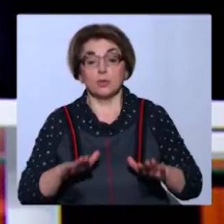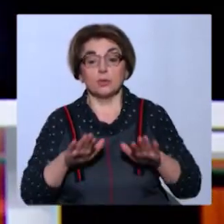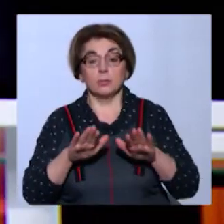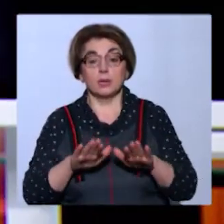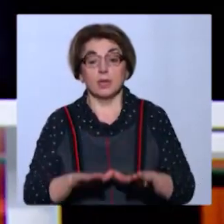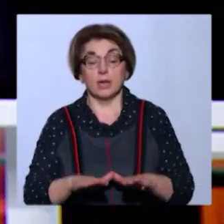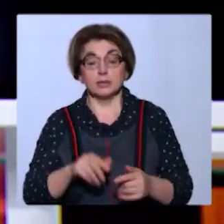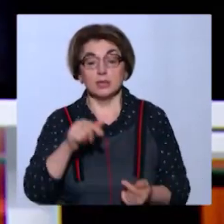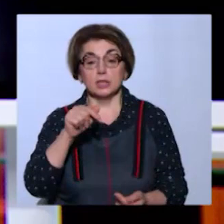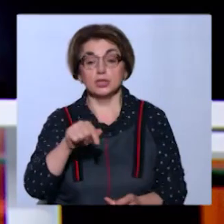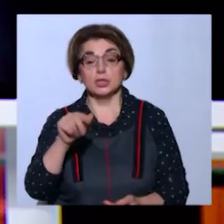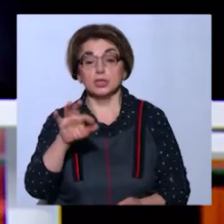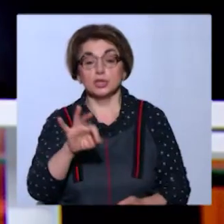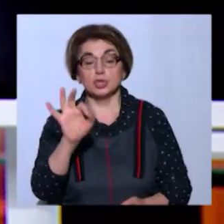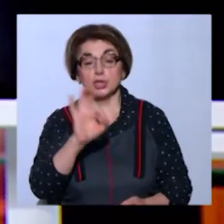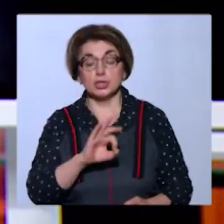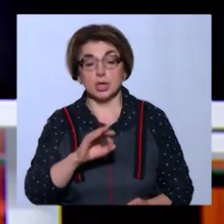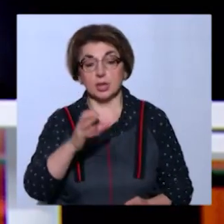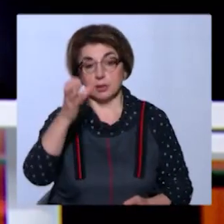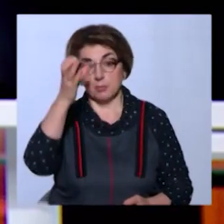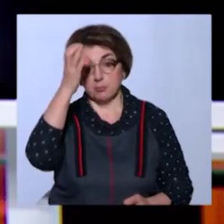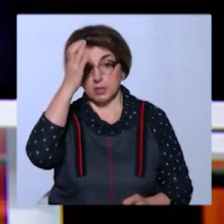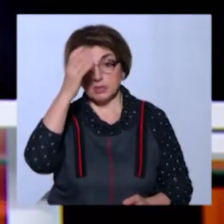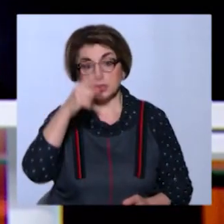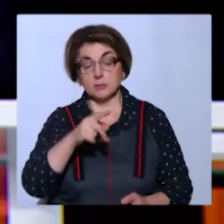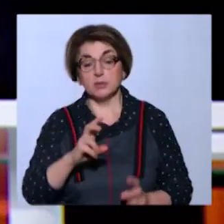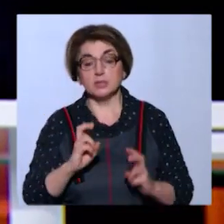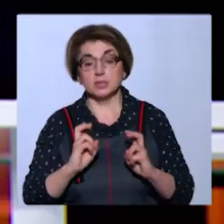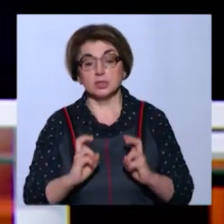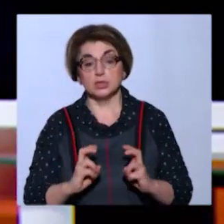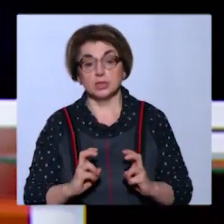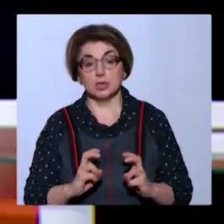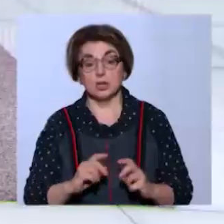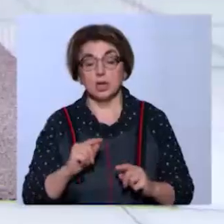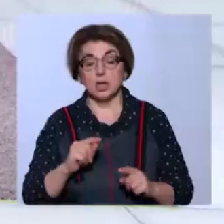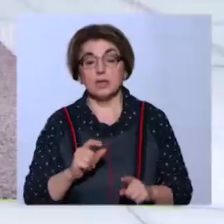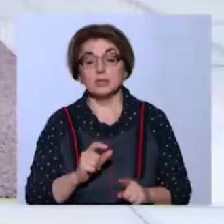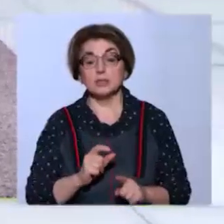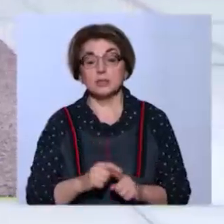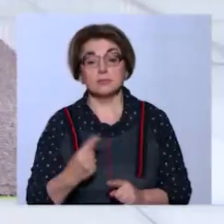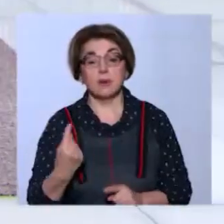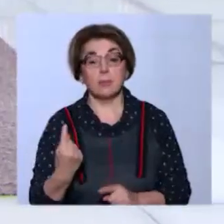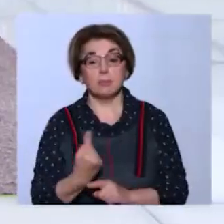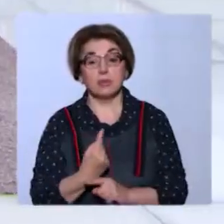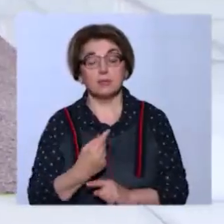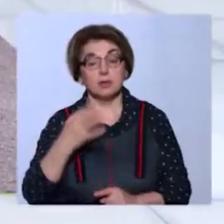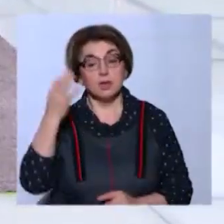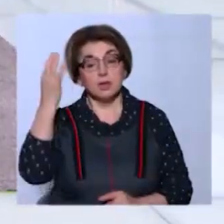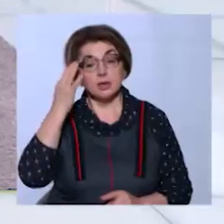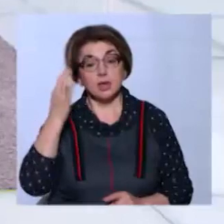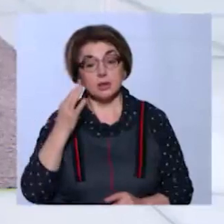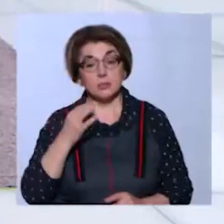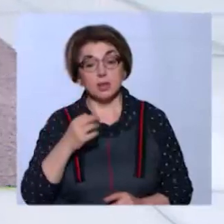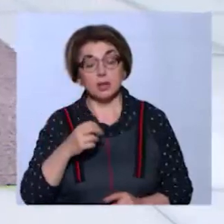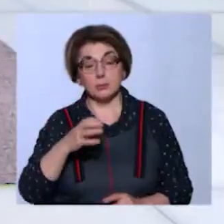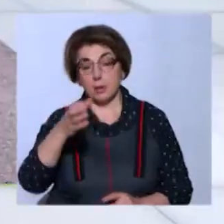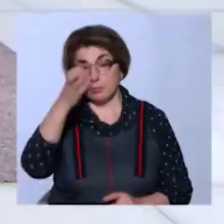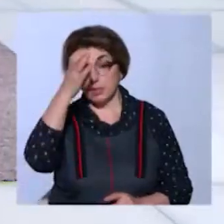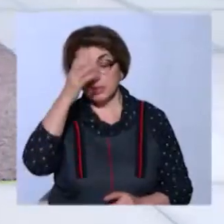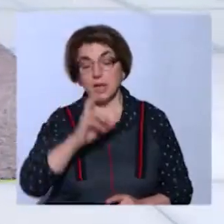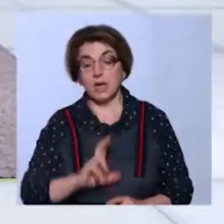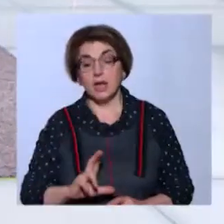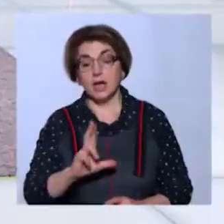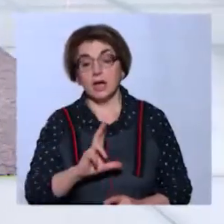ადგილის შესახებ მეცნიერებას ნიშნავს. ეს სიტყვა პირველად გერმანელმა ზოოლოგმა ჰეკელმა